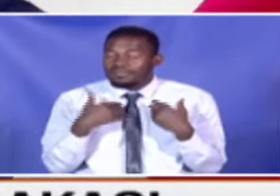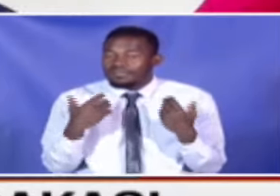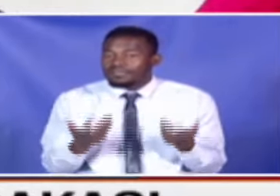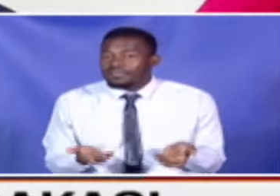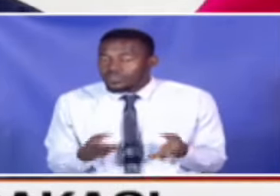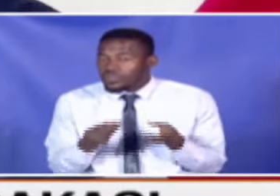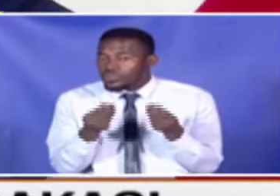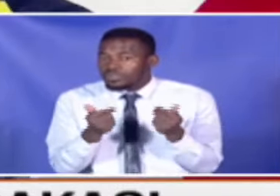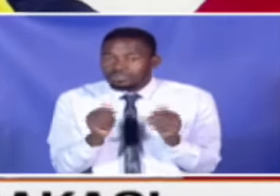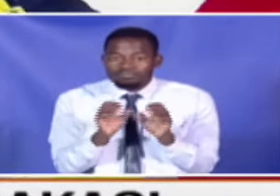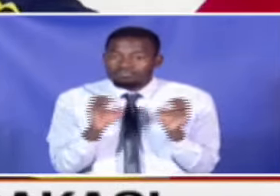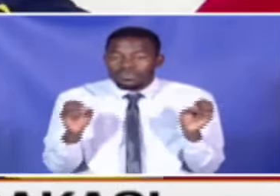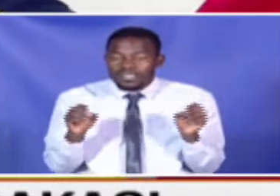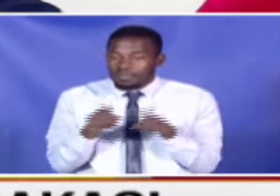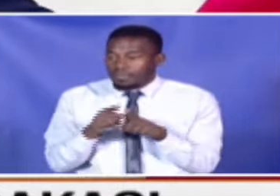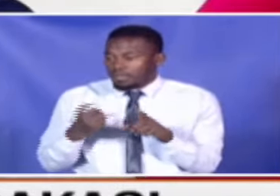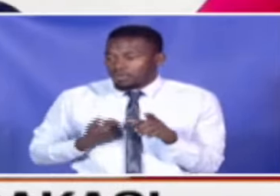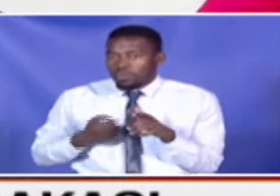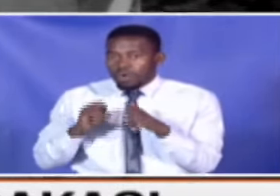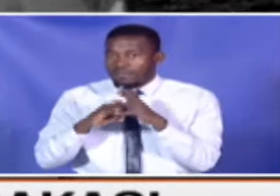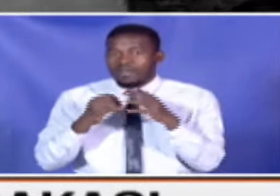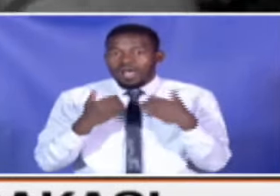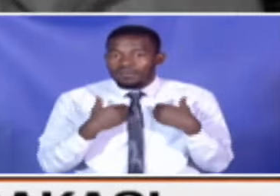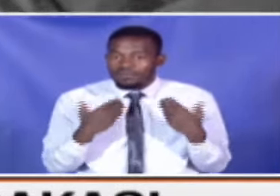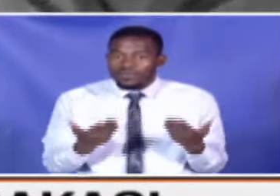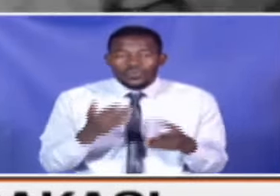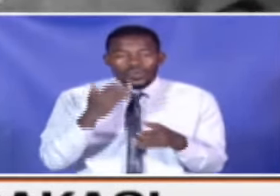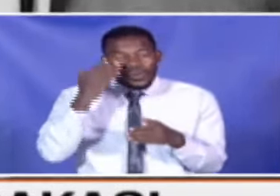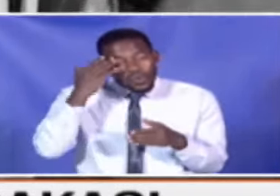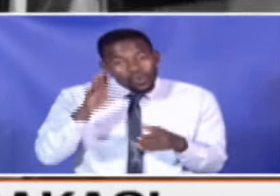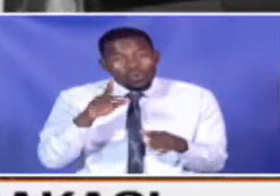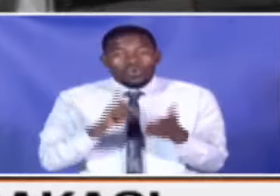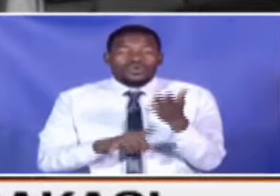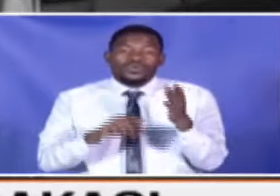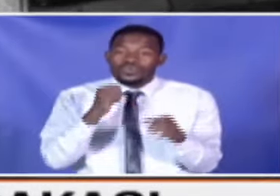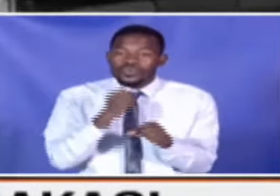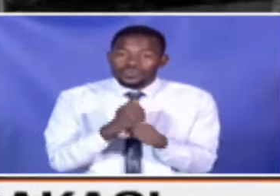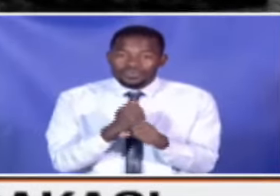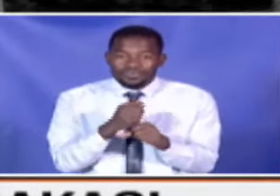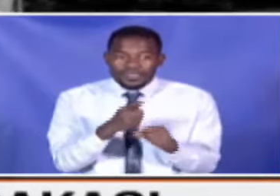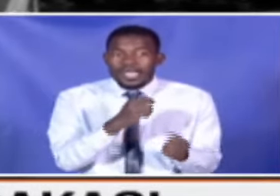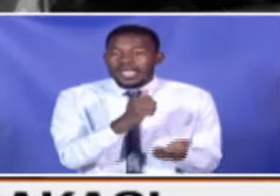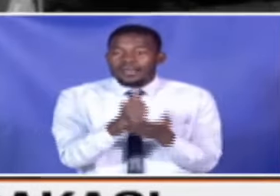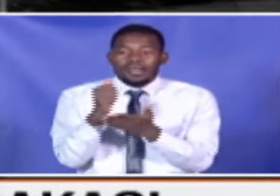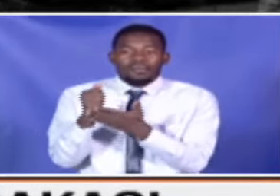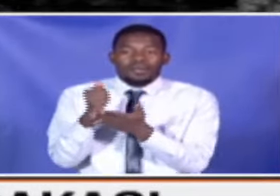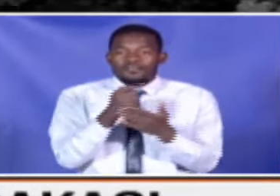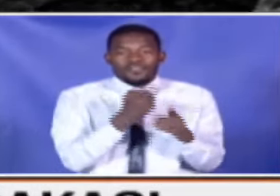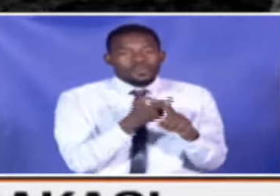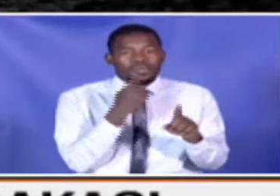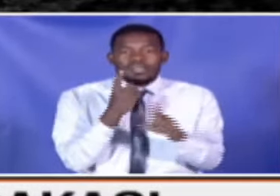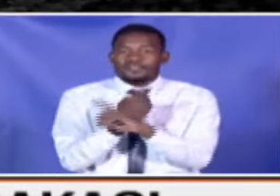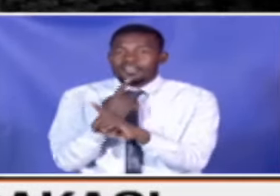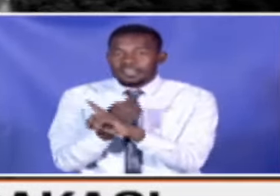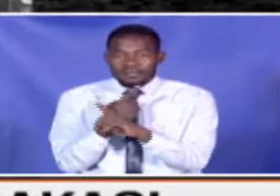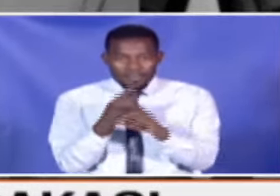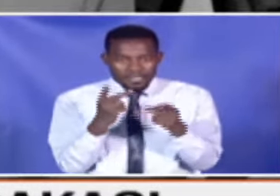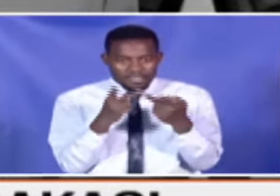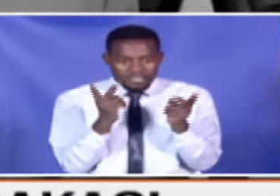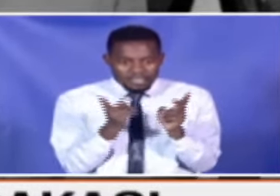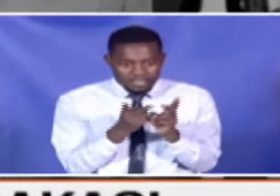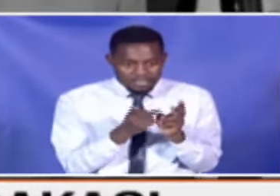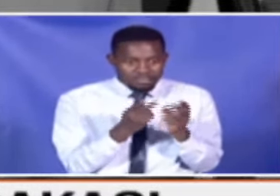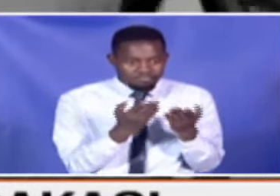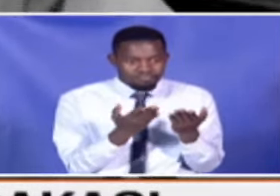bibi nyameacha, hatujui tamfanya namna gani. Misaada kutoka maeneo mbalimbali ikiendelea kumiminika eneo hili.